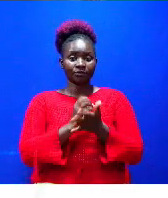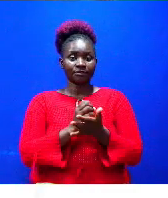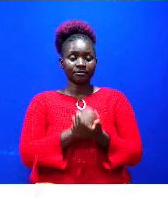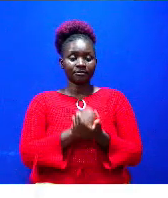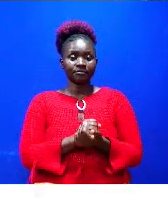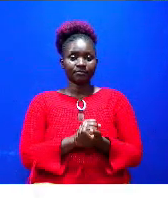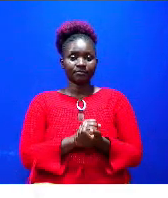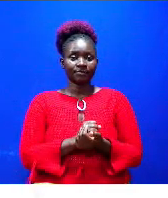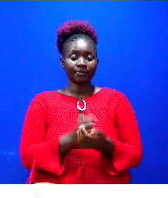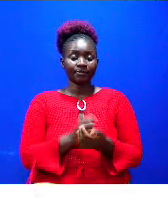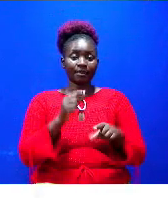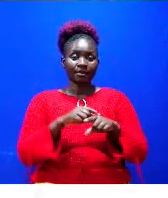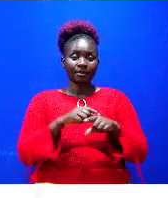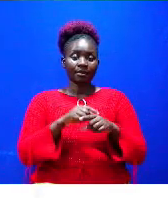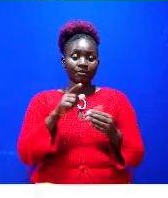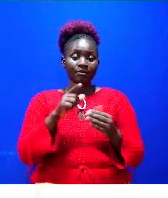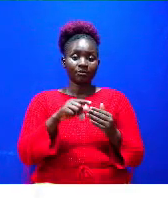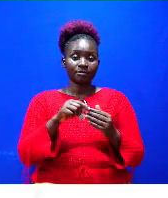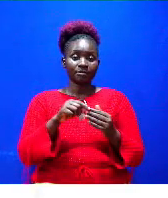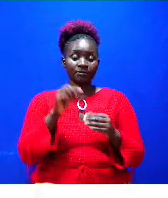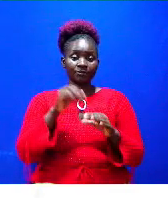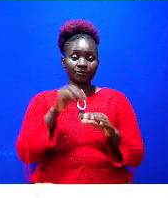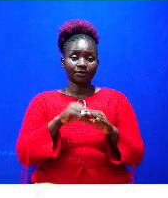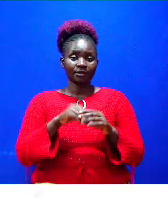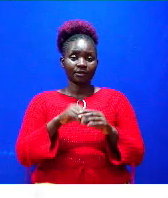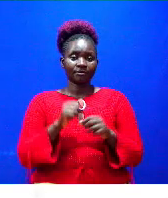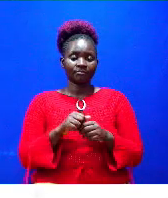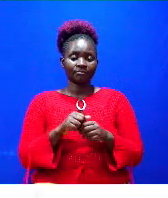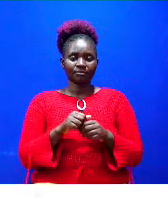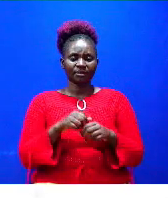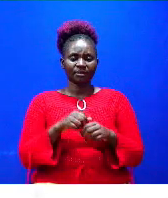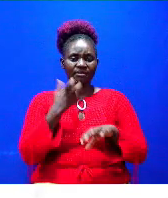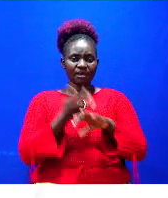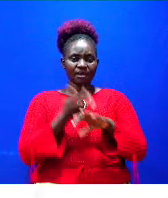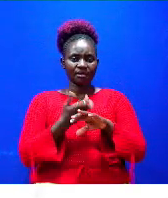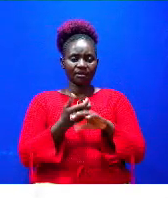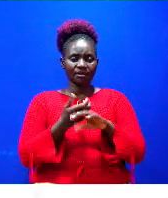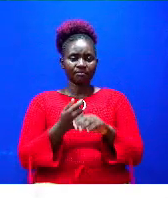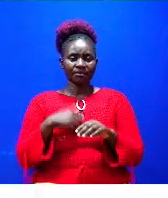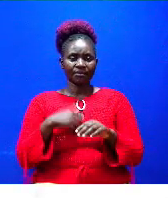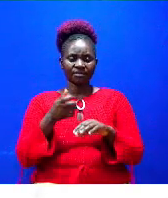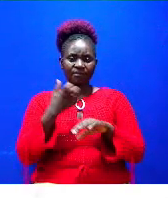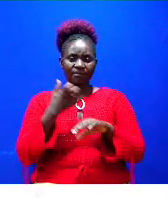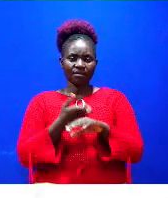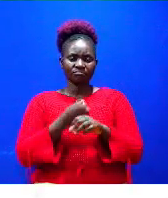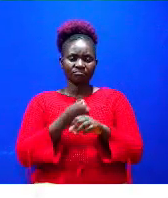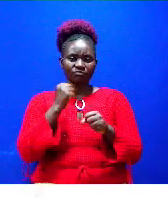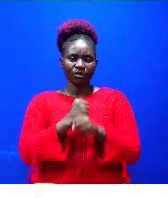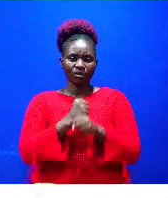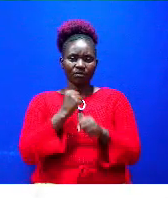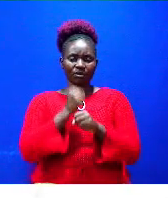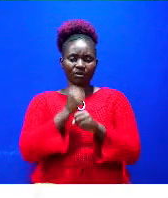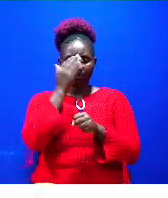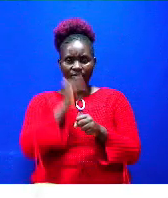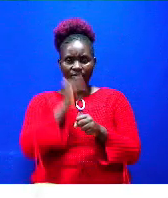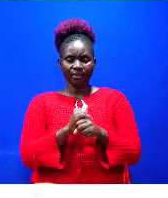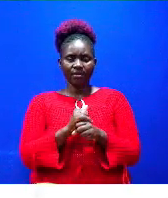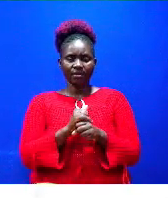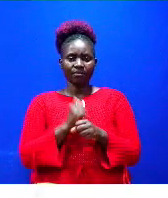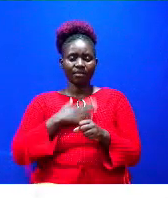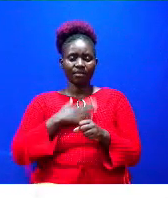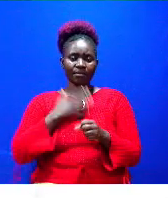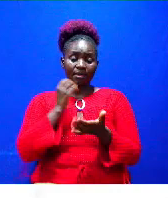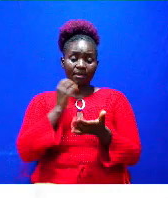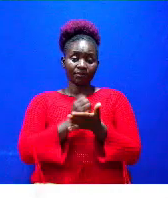wakati Nimei imaa ngu sana yaani kazi imalia ngu sabu Access yangu ni